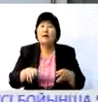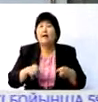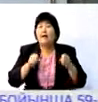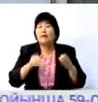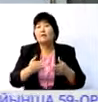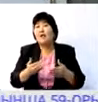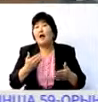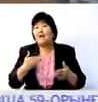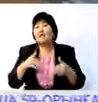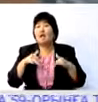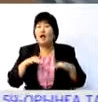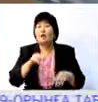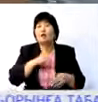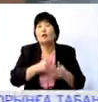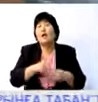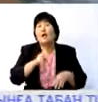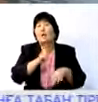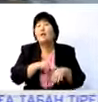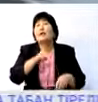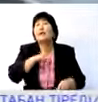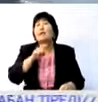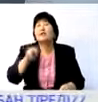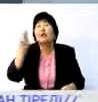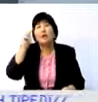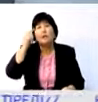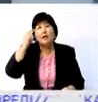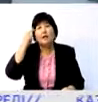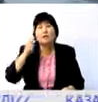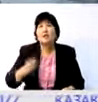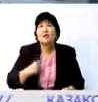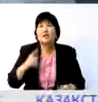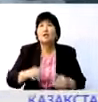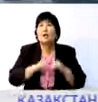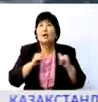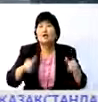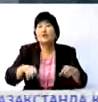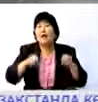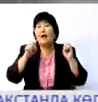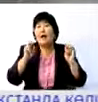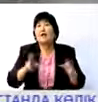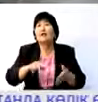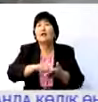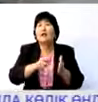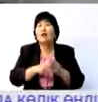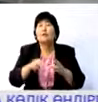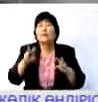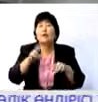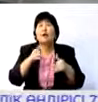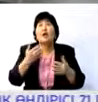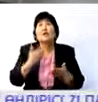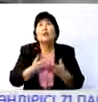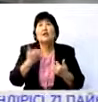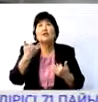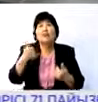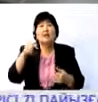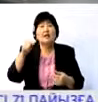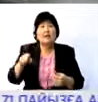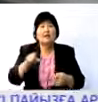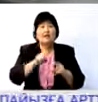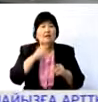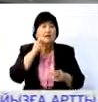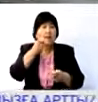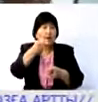алдын алуға жұмыстар жасап жатыр. Полиция қызметкерлерінің білімі мен ептілігін шыңдап тұру үшін арнайы кабинеттер қарастырылған. Мәселе мына жерде нысана